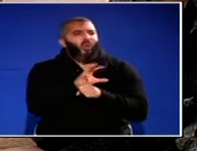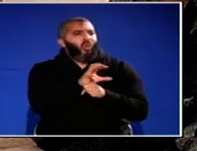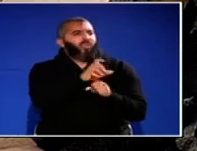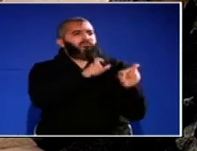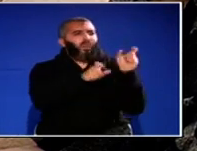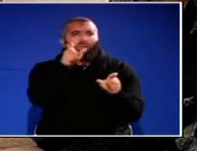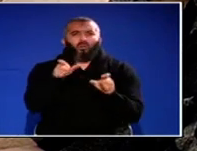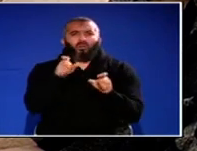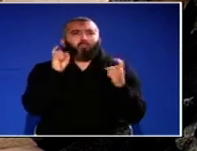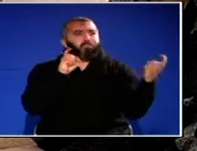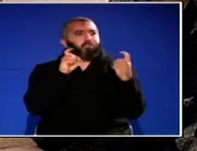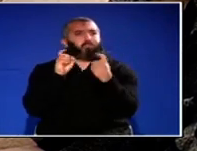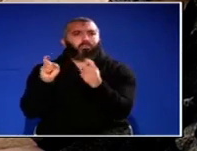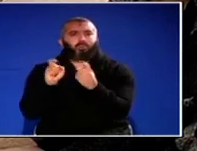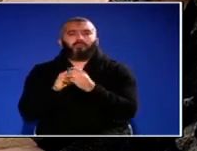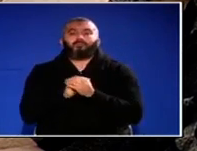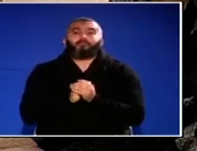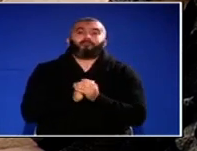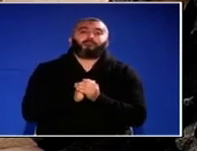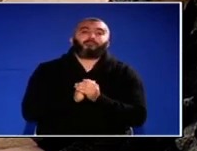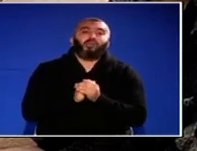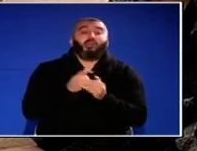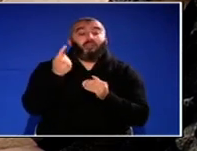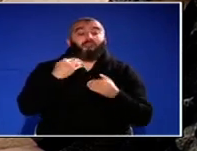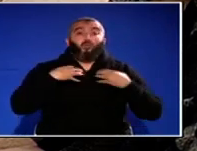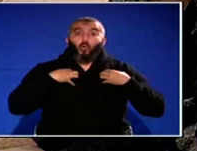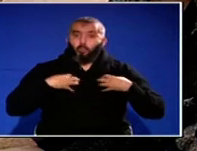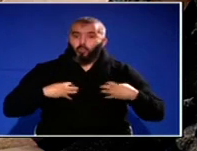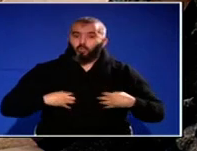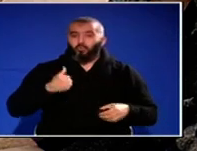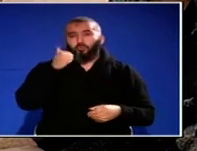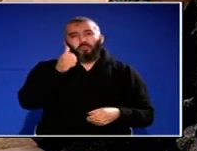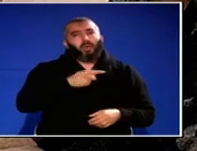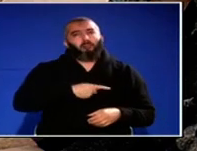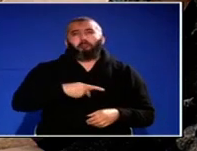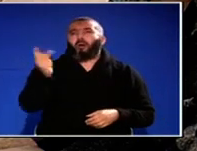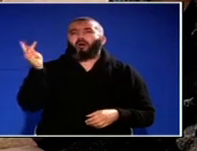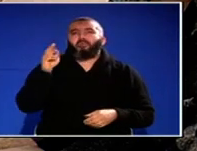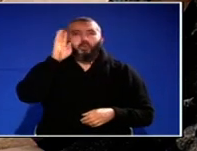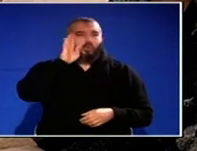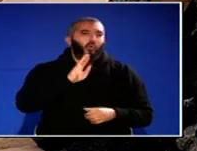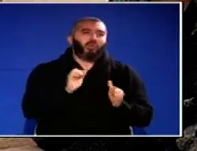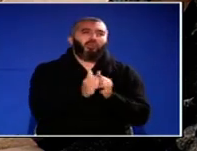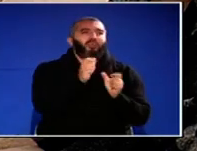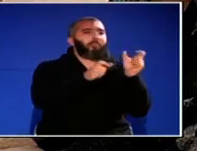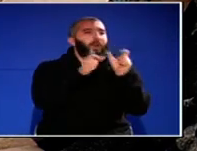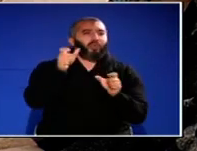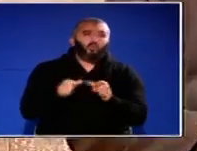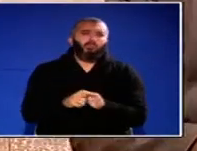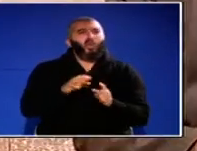ويطلق منظومة العدل والإحسان، بدل أن يظلم الناس أو أن يظلم أهله أو أن